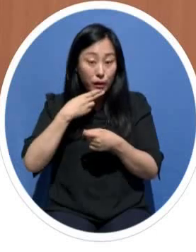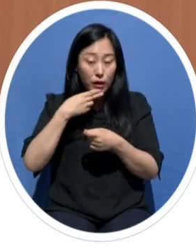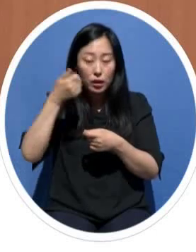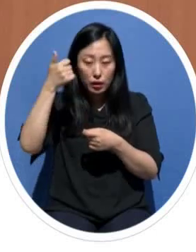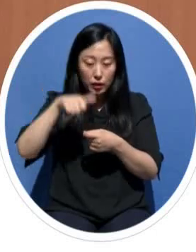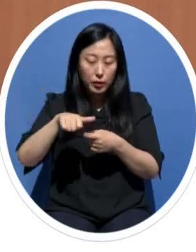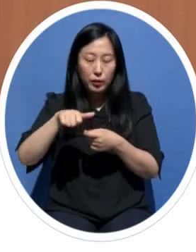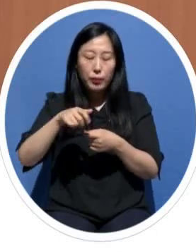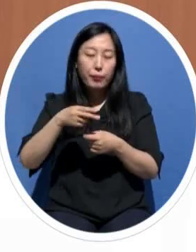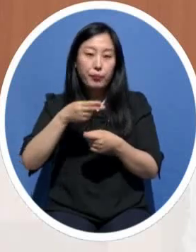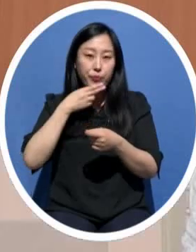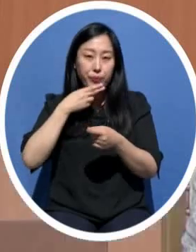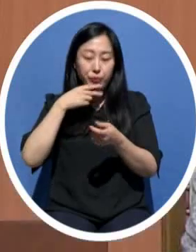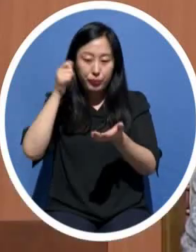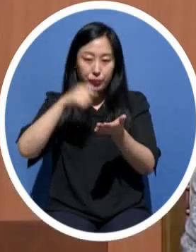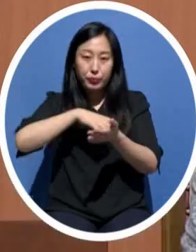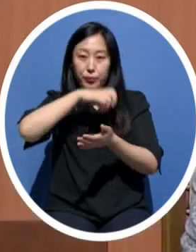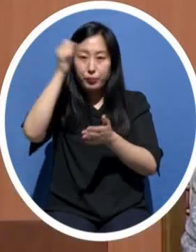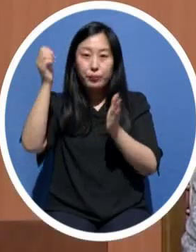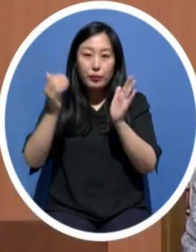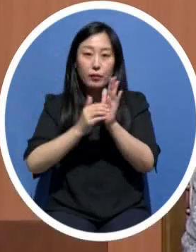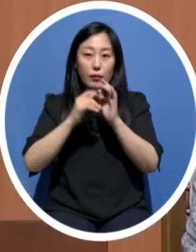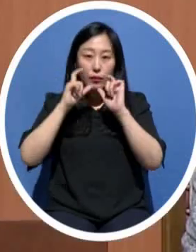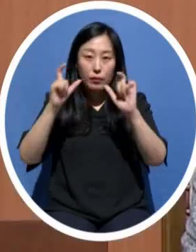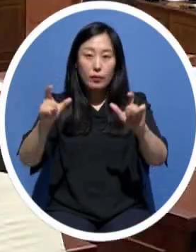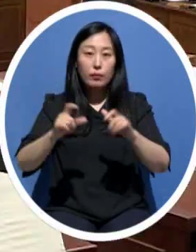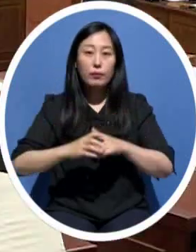없음으로 가결됐음을 선포합니다.